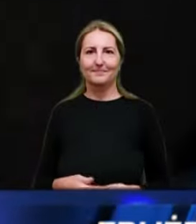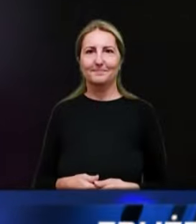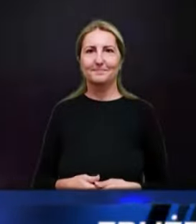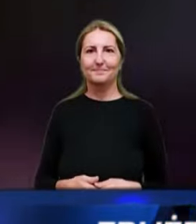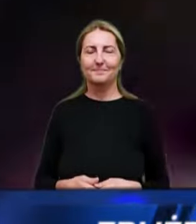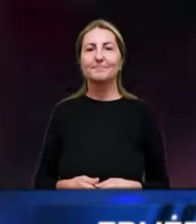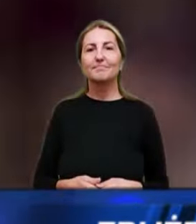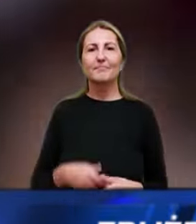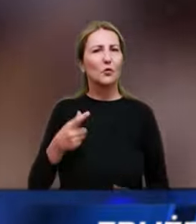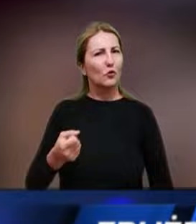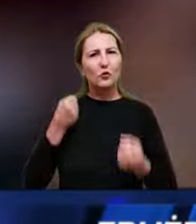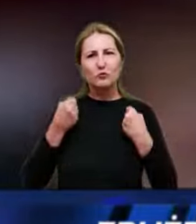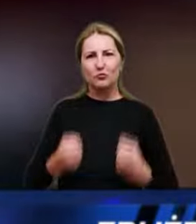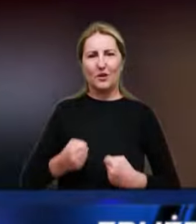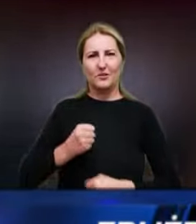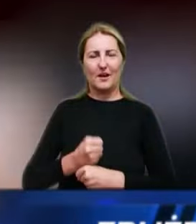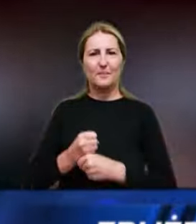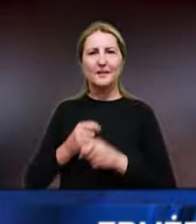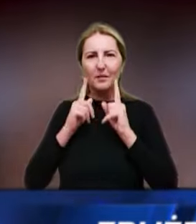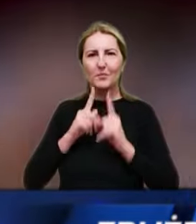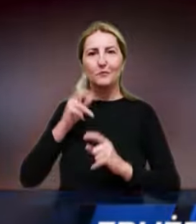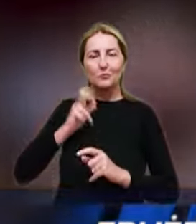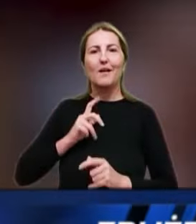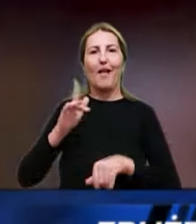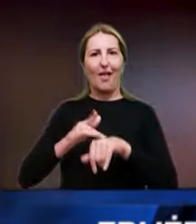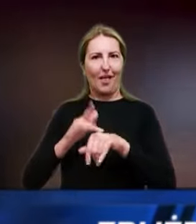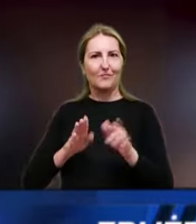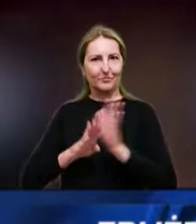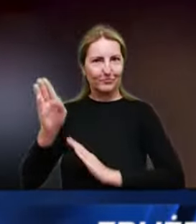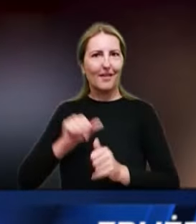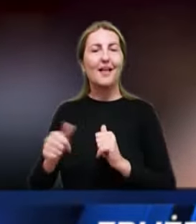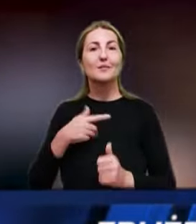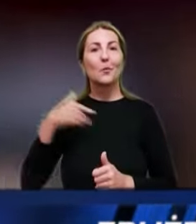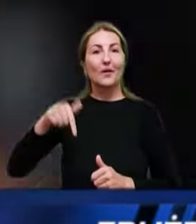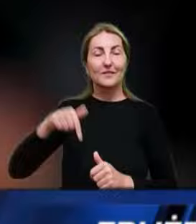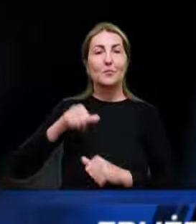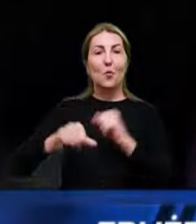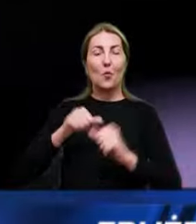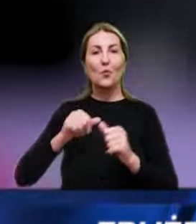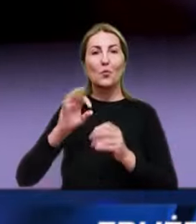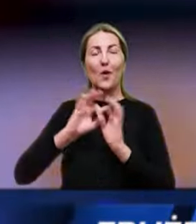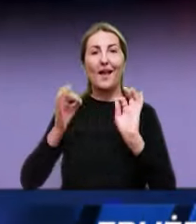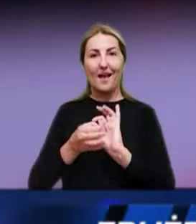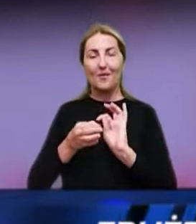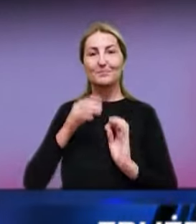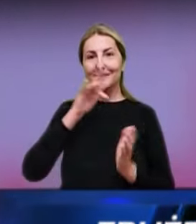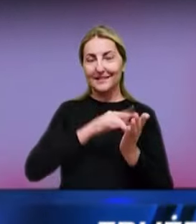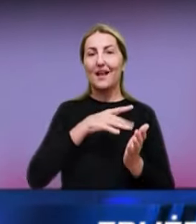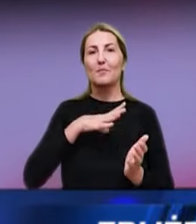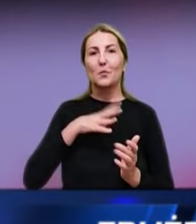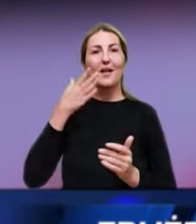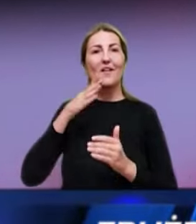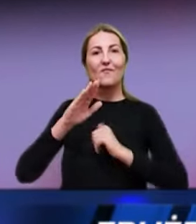Ciężka praca i sportowy charakter dały efekty. Na tegoroczne Igrzyska Olimpijskie jechała jako wicemistrzyni świata. Z Paryża